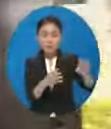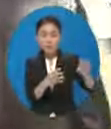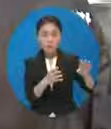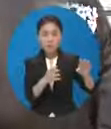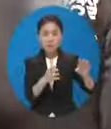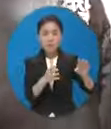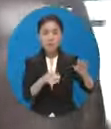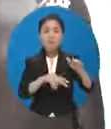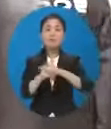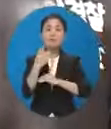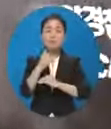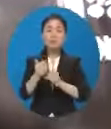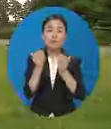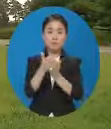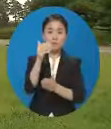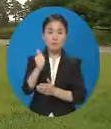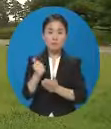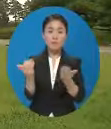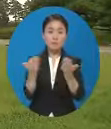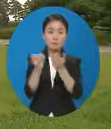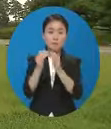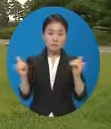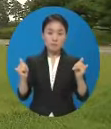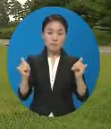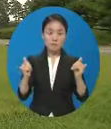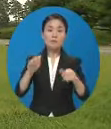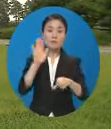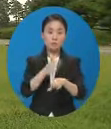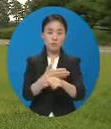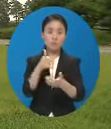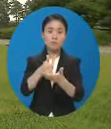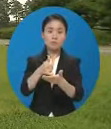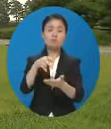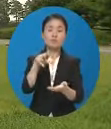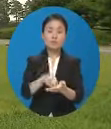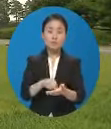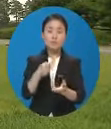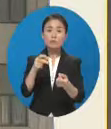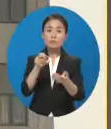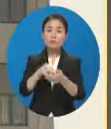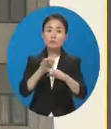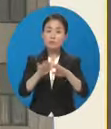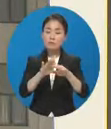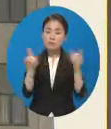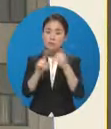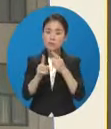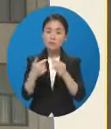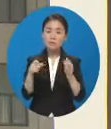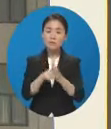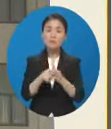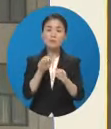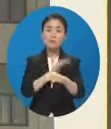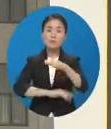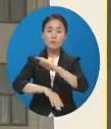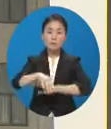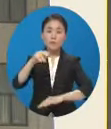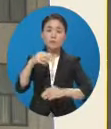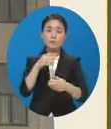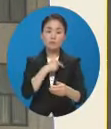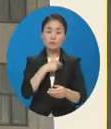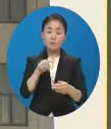잘못된 성이었습니다이 같은 문제를 선하기 위해 여야의원 100여명이 인성교육진흥법 제정안을